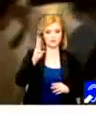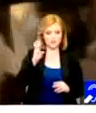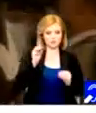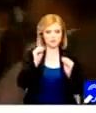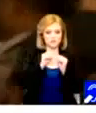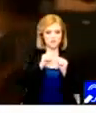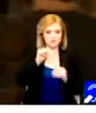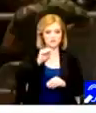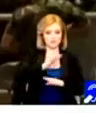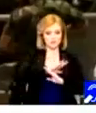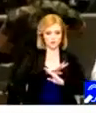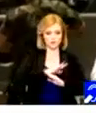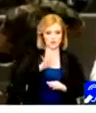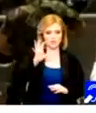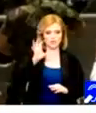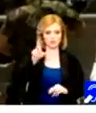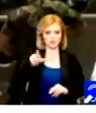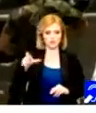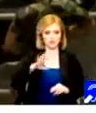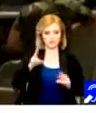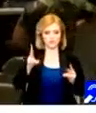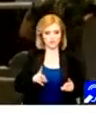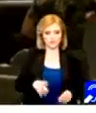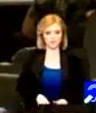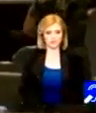500 de oameni au fost răniți.